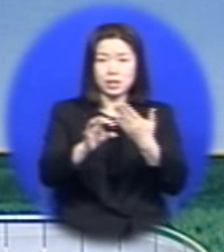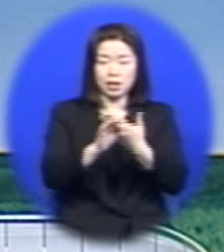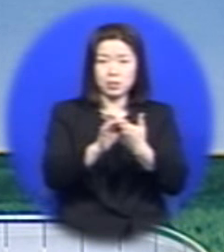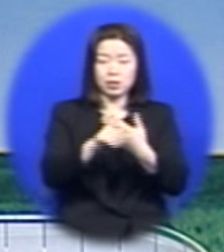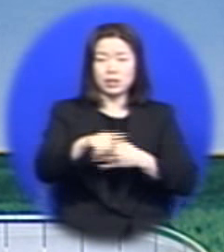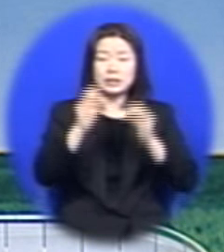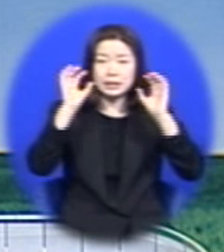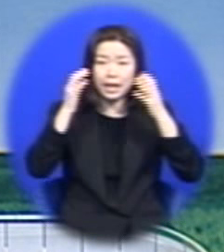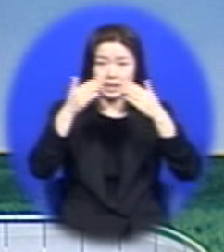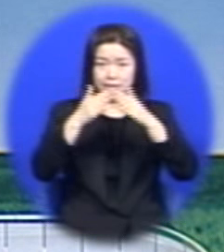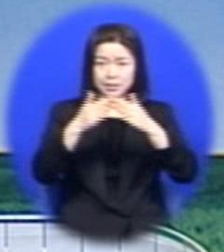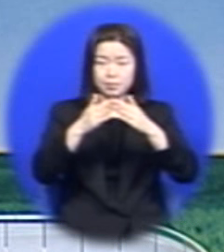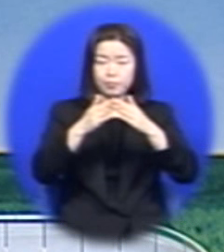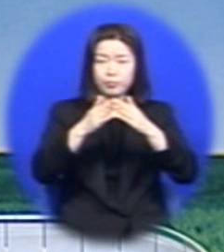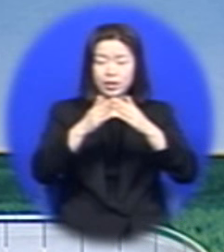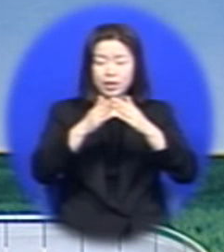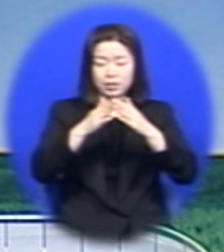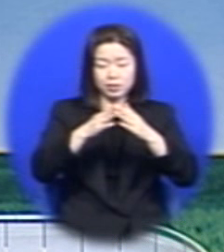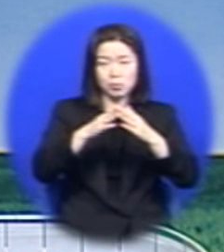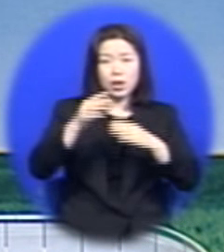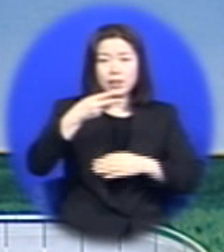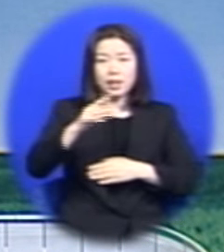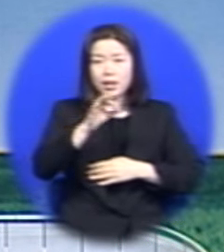자궁에 태아가 착상되는 순간에